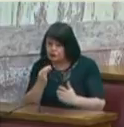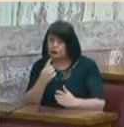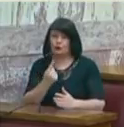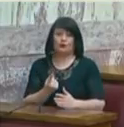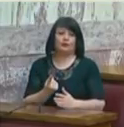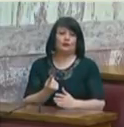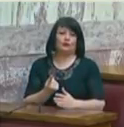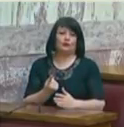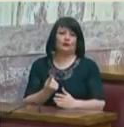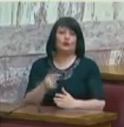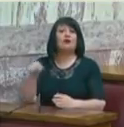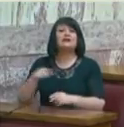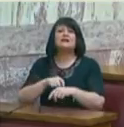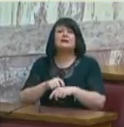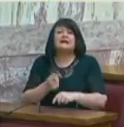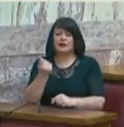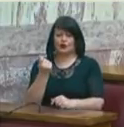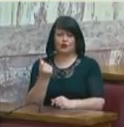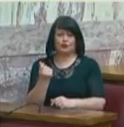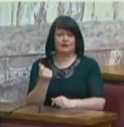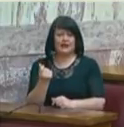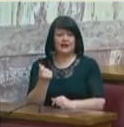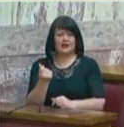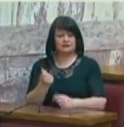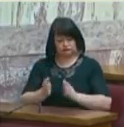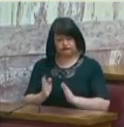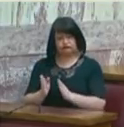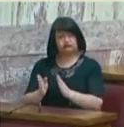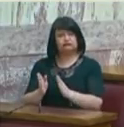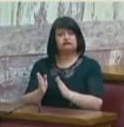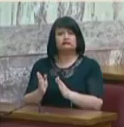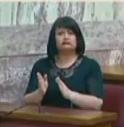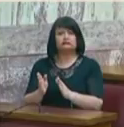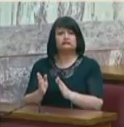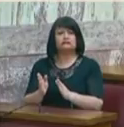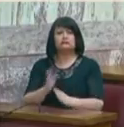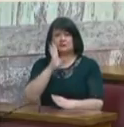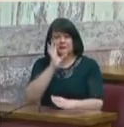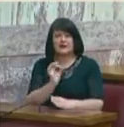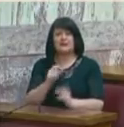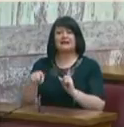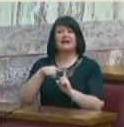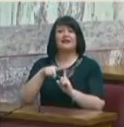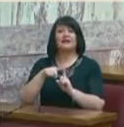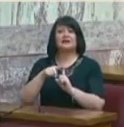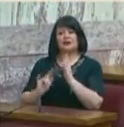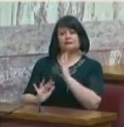Έχουμε μια οικονομία που τρέχει πια με ουσιαστικούς θετικούς ρυθμούς